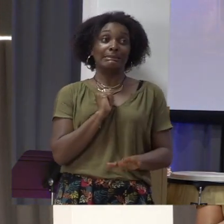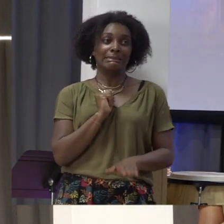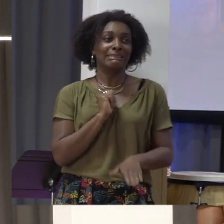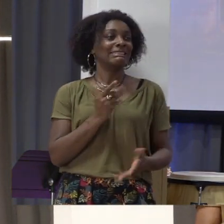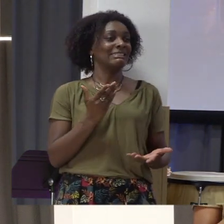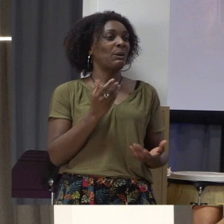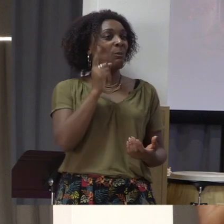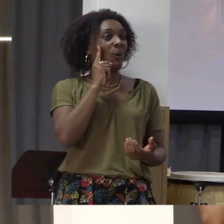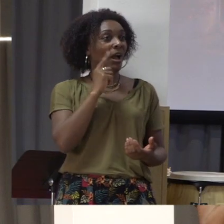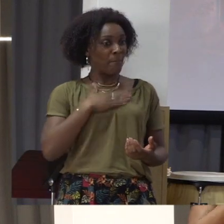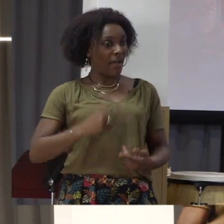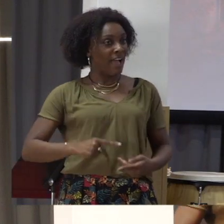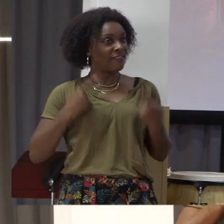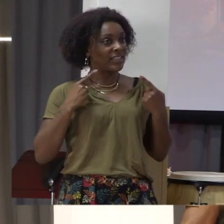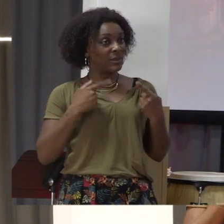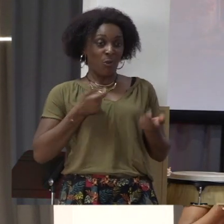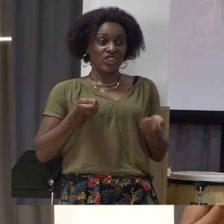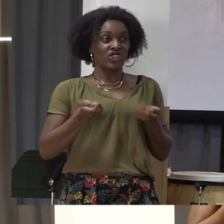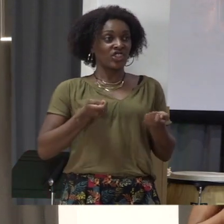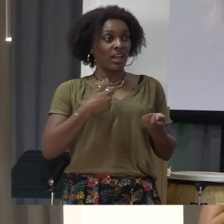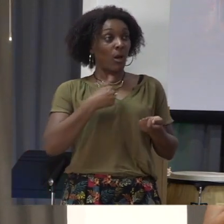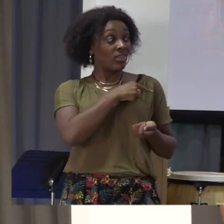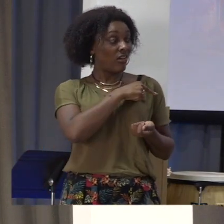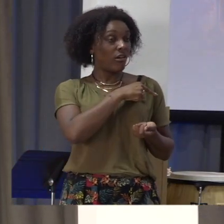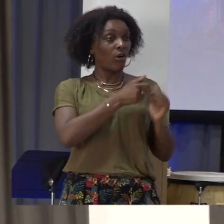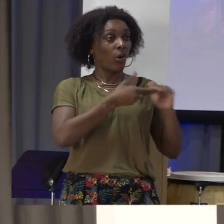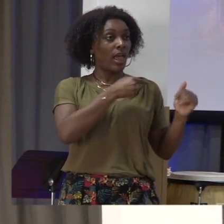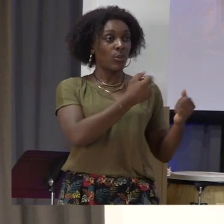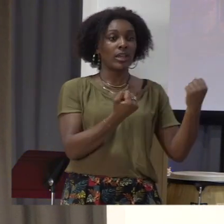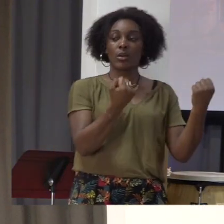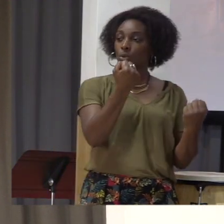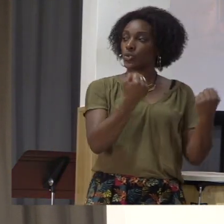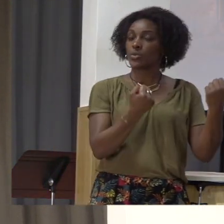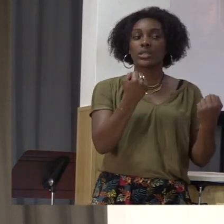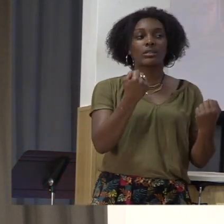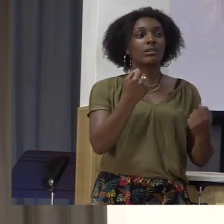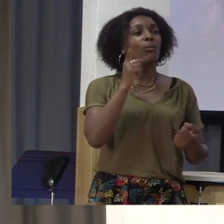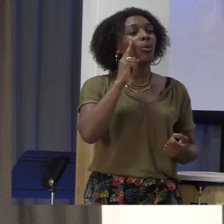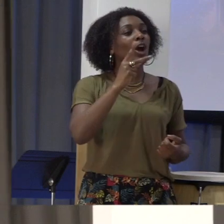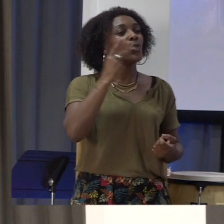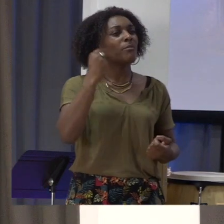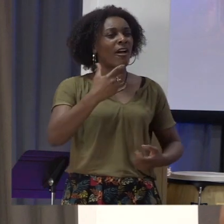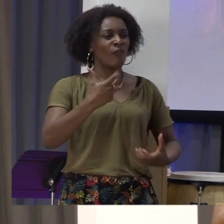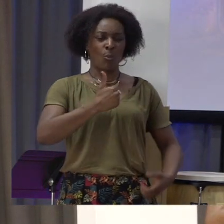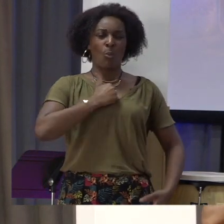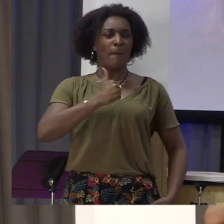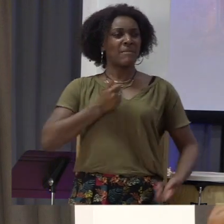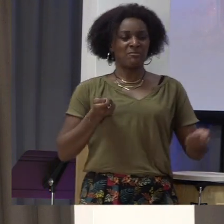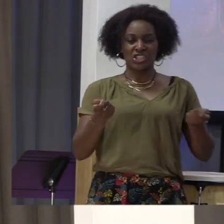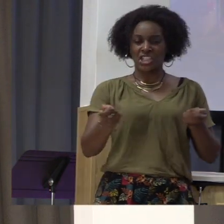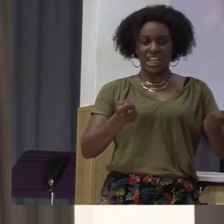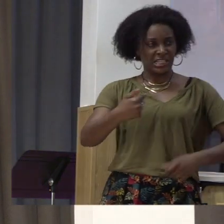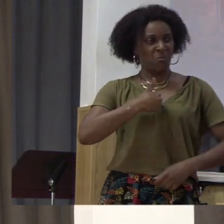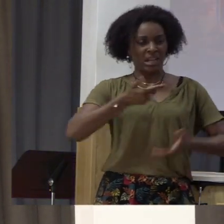d'autre. On aime contrôler, on aime maîtriser, on aime savoir où on va et comment les choses vont